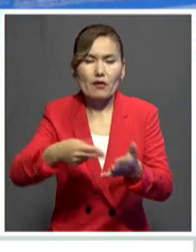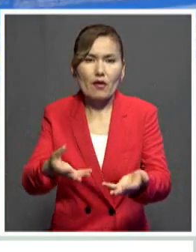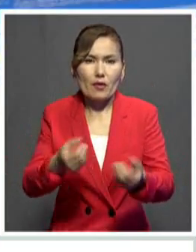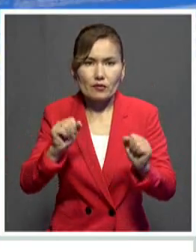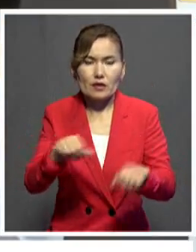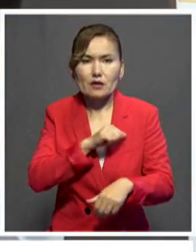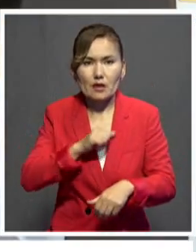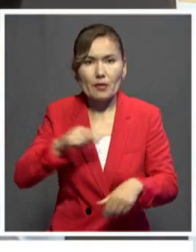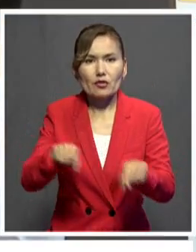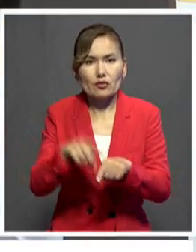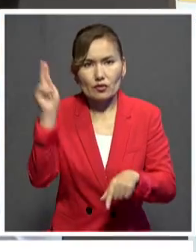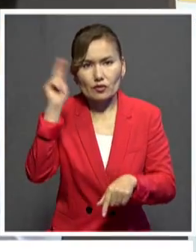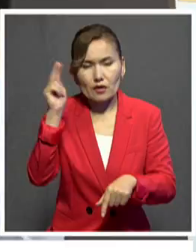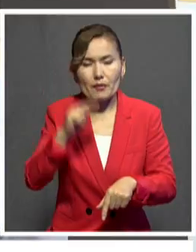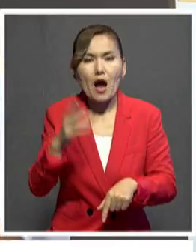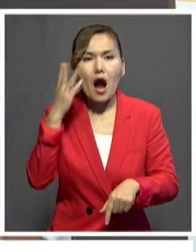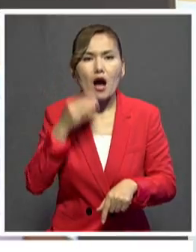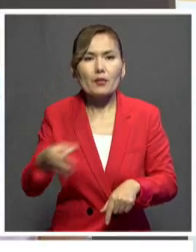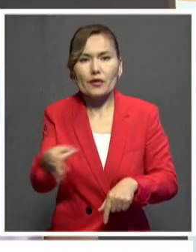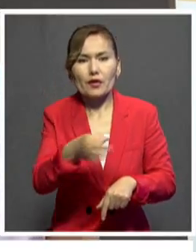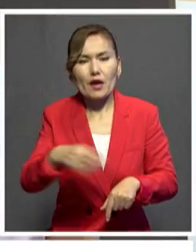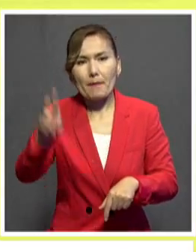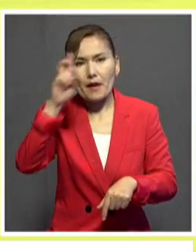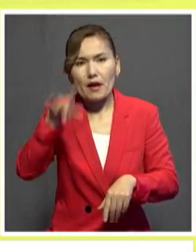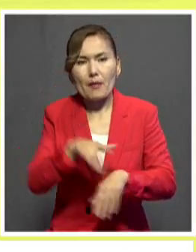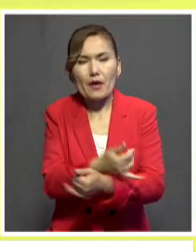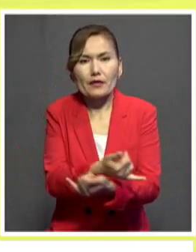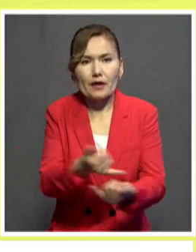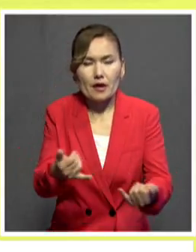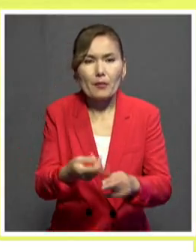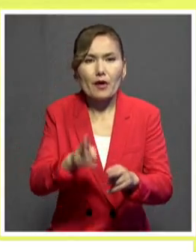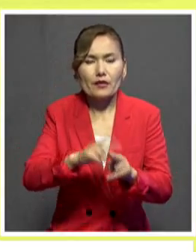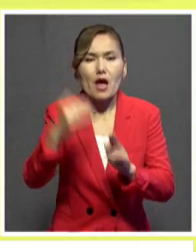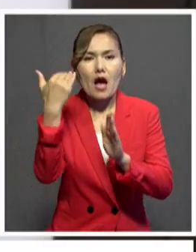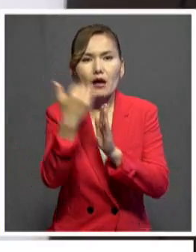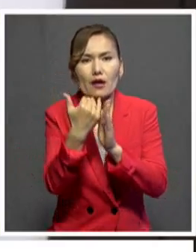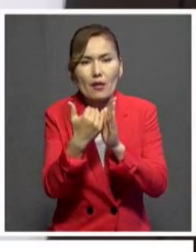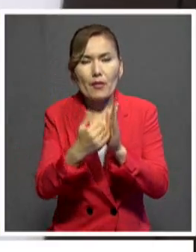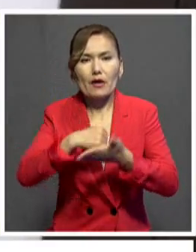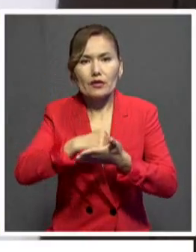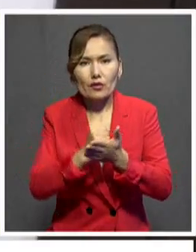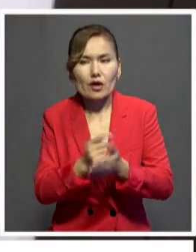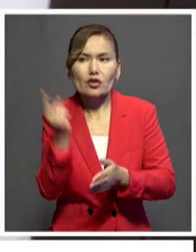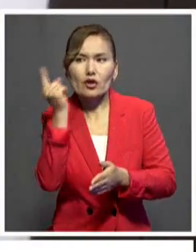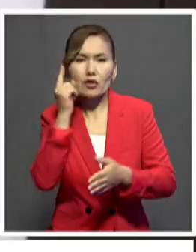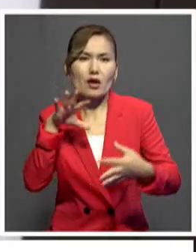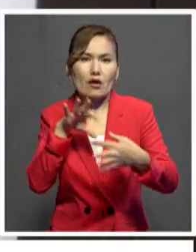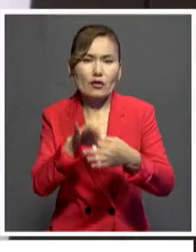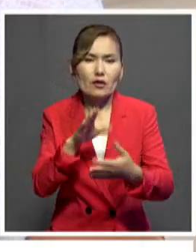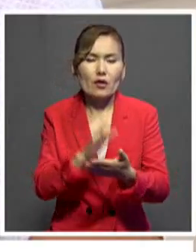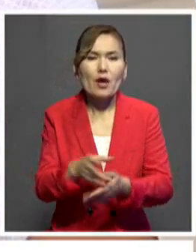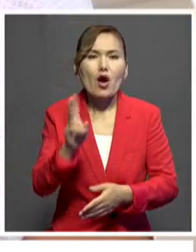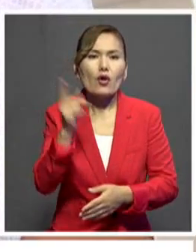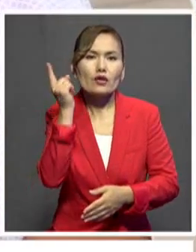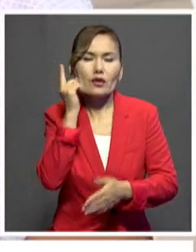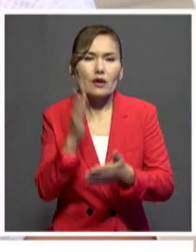Үйренуім керек қой. Бұдан бөлек Алматы облысы алғашқы болып мемлекеттік қызмет көрсету стандарттары мен регламенттеріне QR-кодтар енгізді. Енді қолында смартфоны және